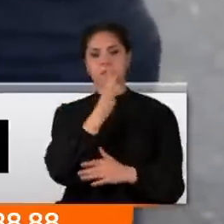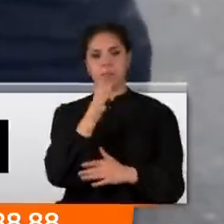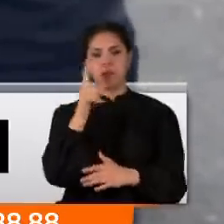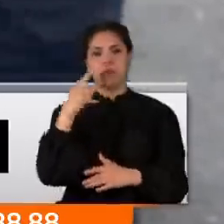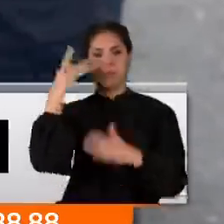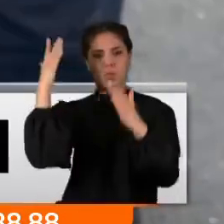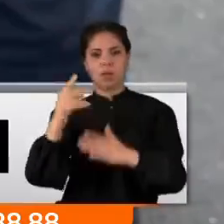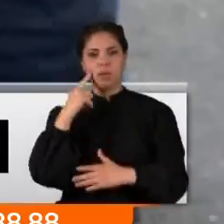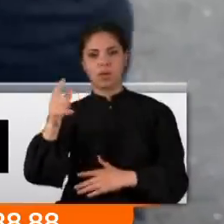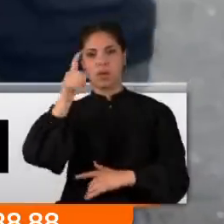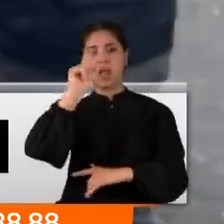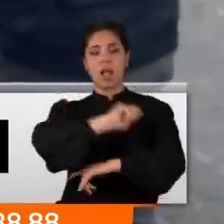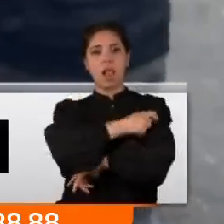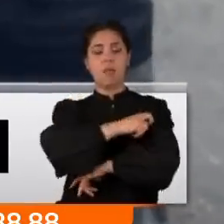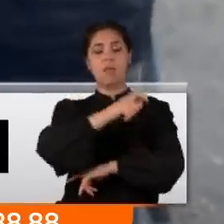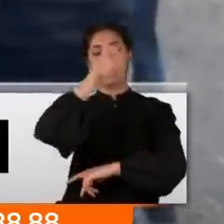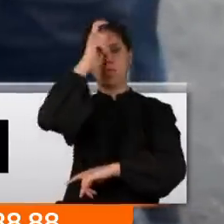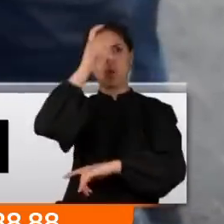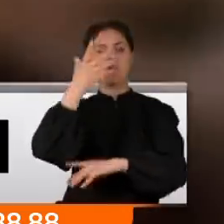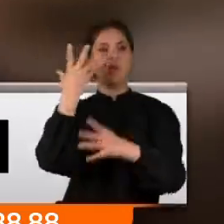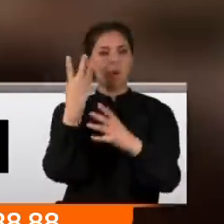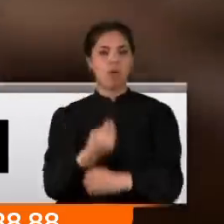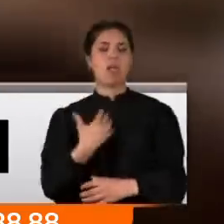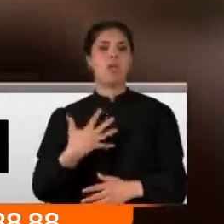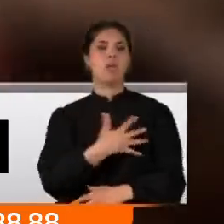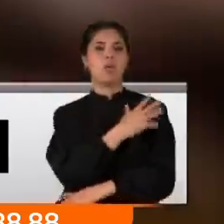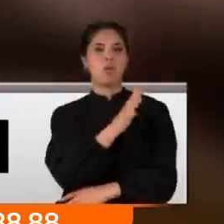da böyle Türk olarak gururla dolaşabiliyoruz